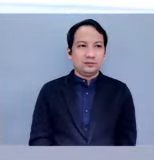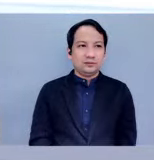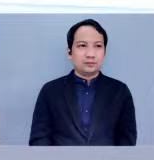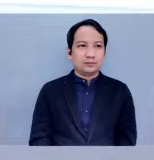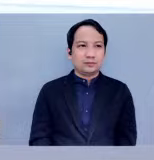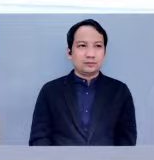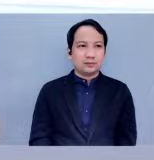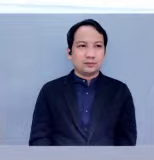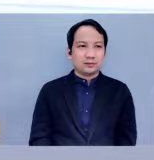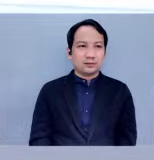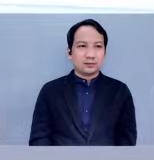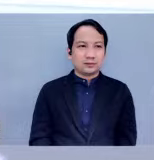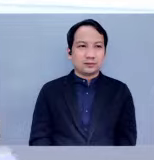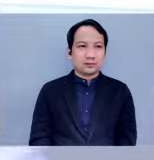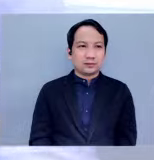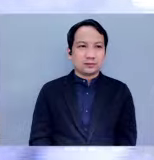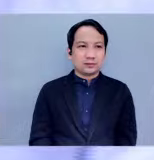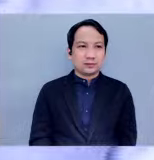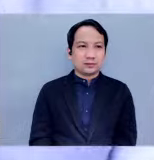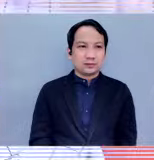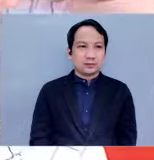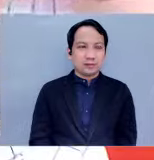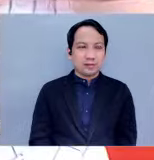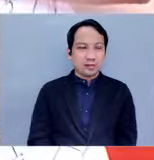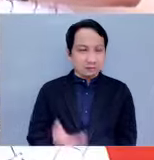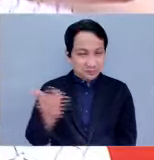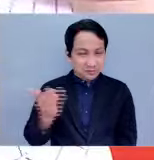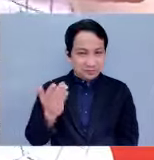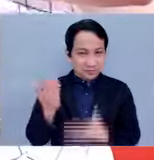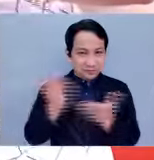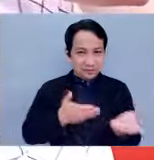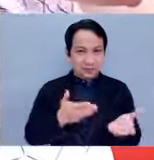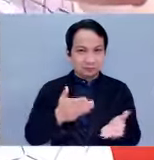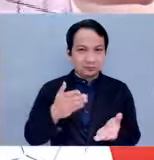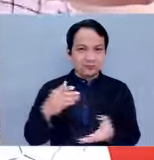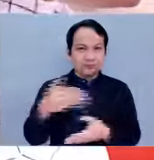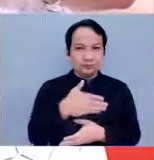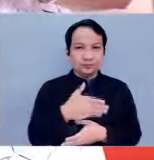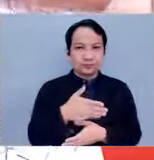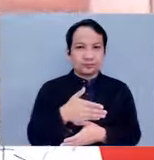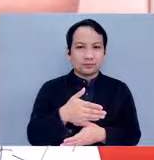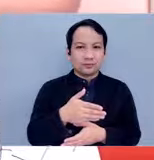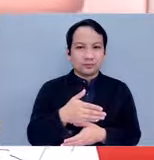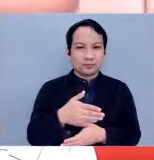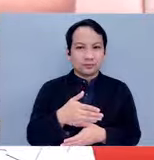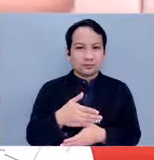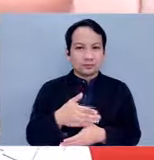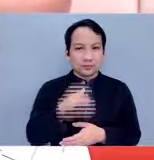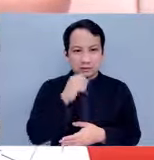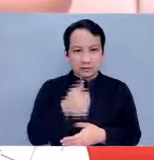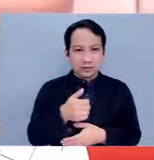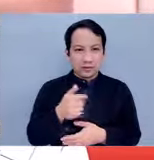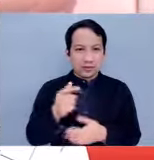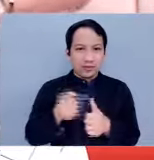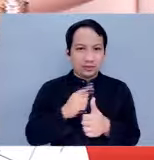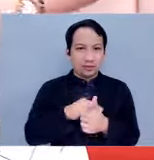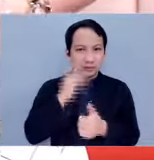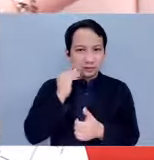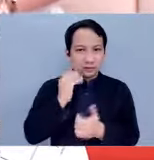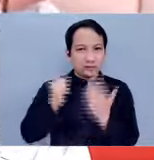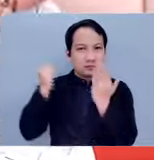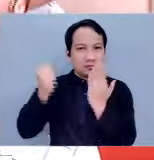naman. Ayan. May danggit akong paparating. Pero kung okay lang bukas. Abangan natin yan. Teka, kamusta yung first experience po sa Sinulog naman? Ay,